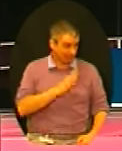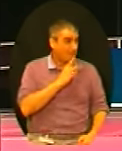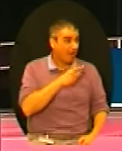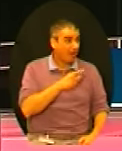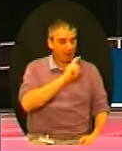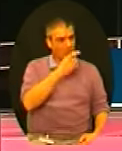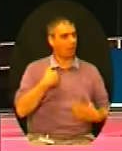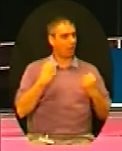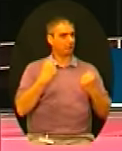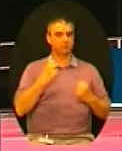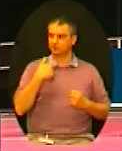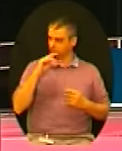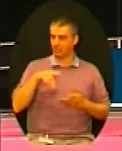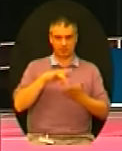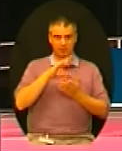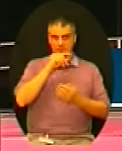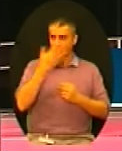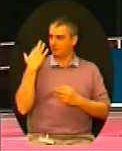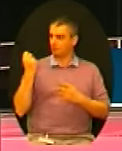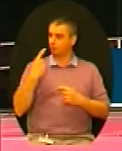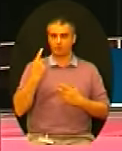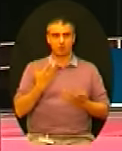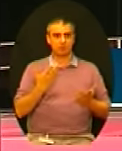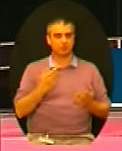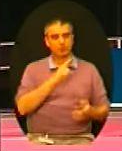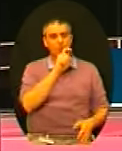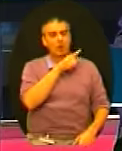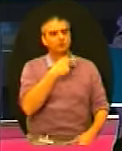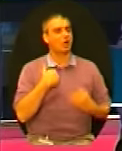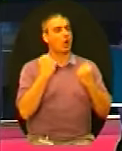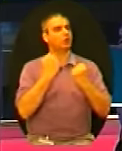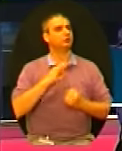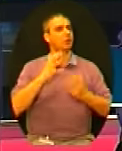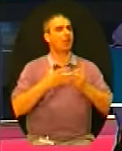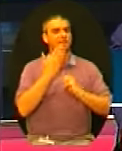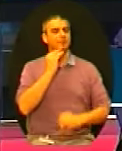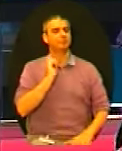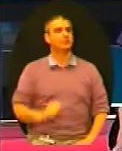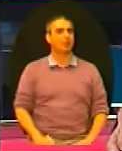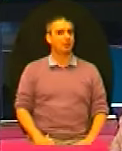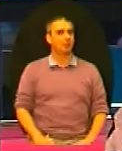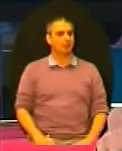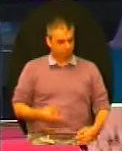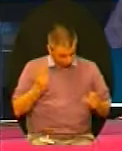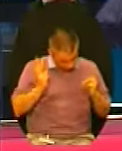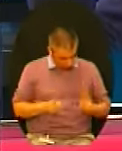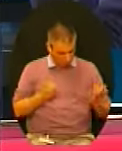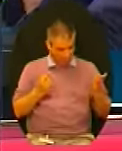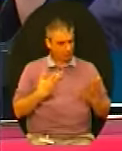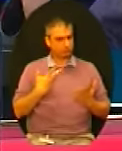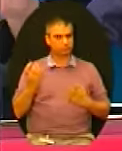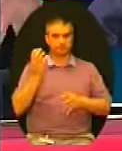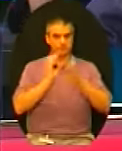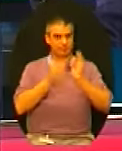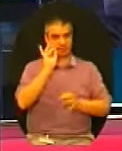בעיה, אולי זה חוזקה... הייתי אצלך באולפן בנושא הזה לפני מספר שבועות. אבל אולי זה החוזק של החברה הישראלית שהיא מסוגלת